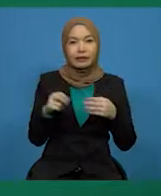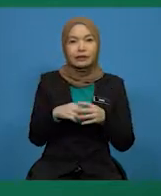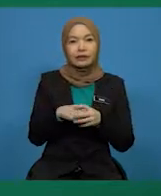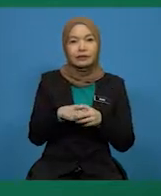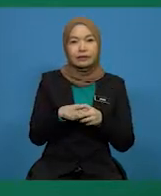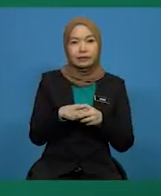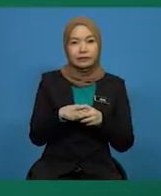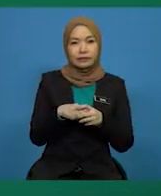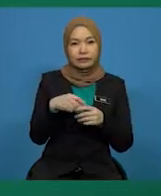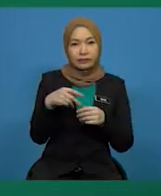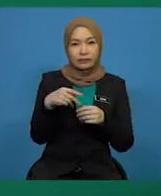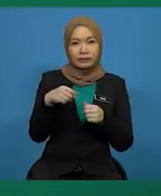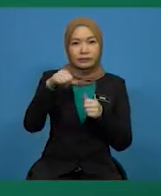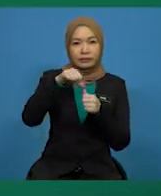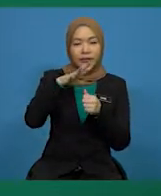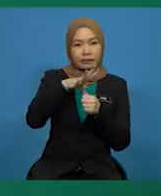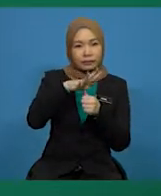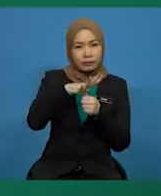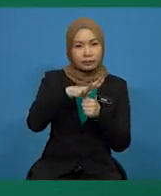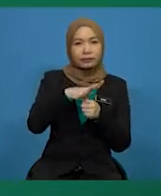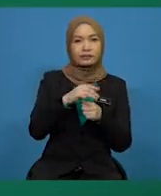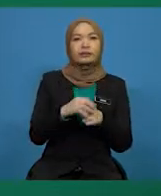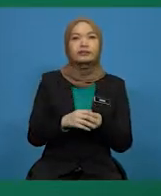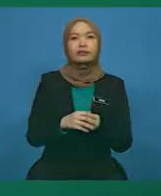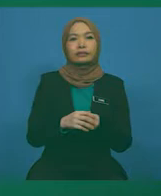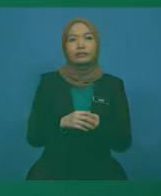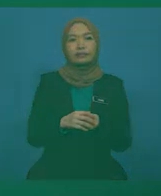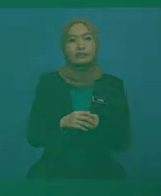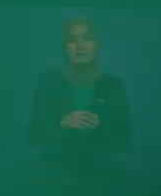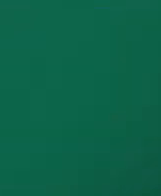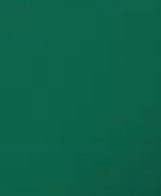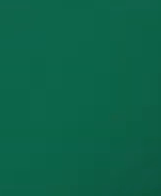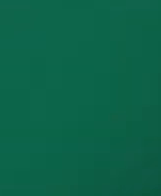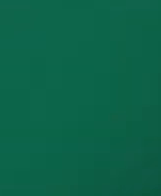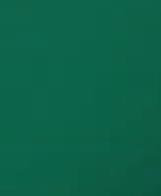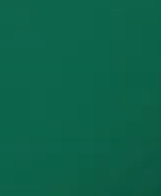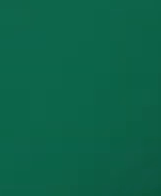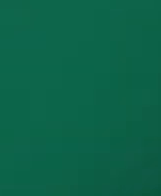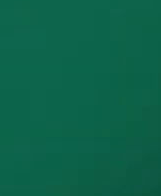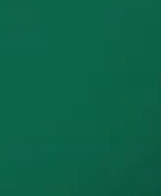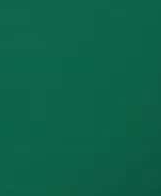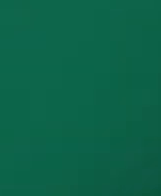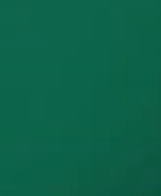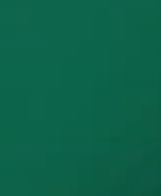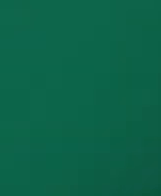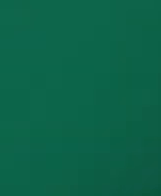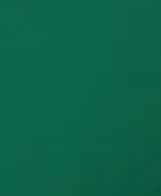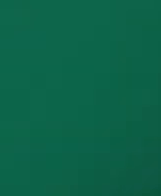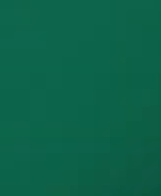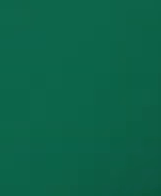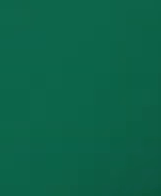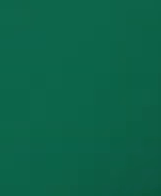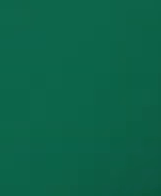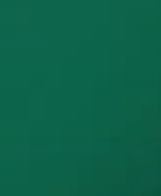kuantiti wang di pasaran. Situasi pertama menjelaskan keseimbangan pasaran wang. Situasi kedua